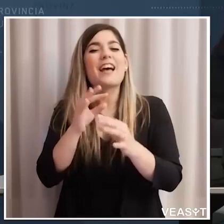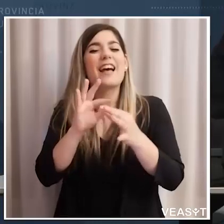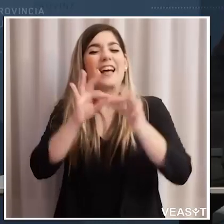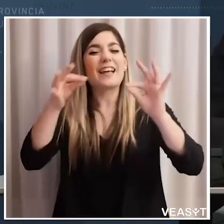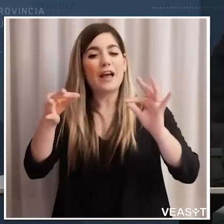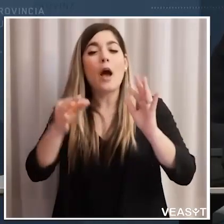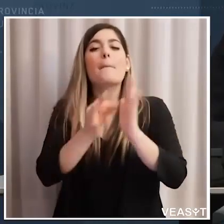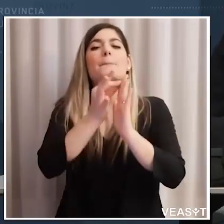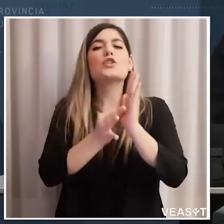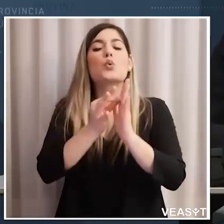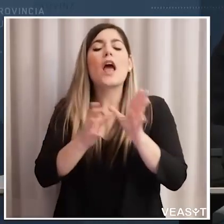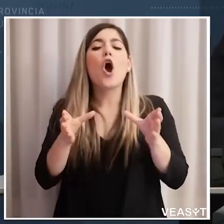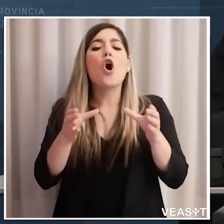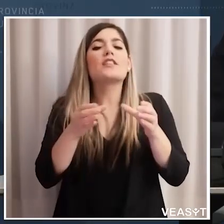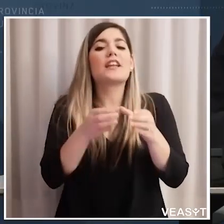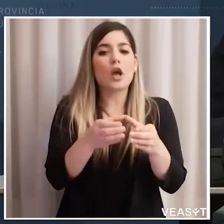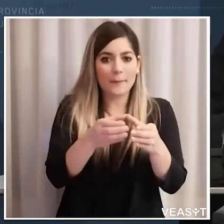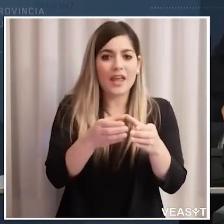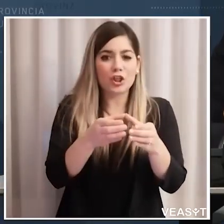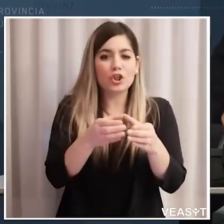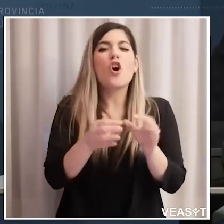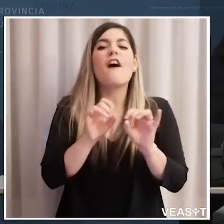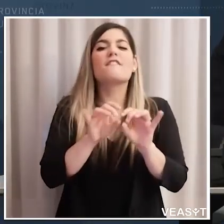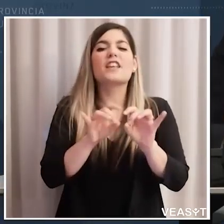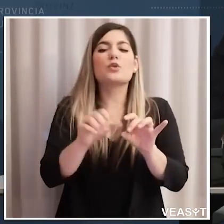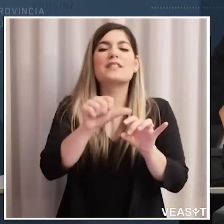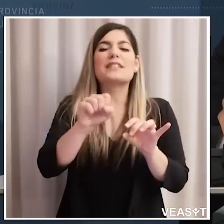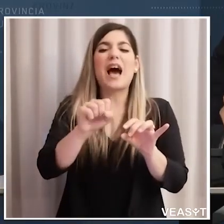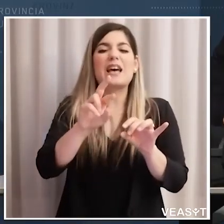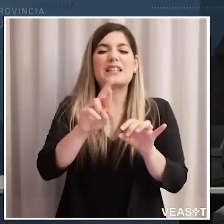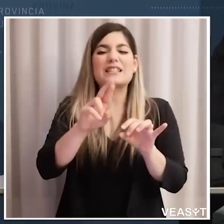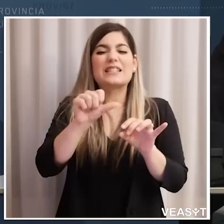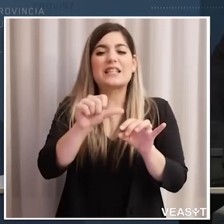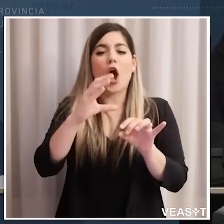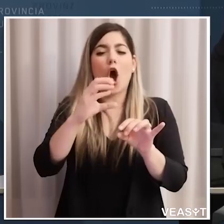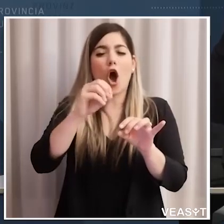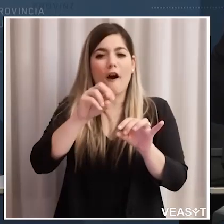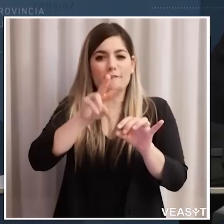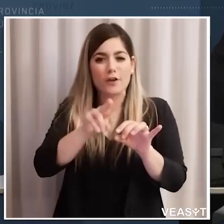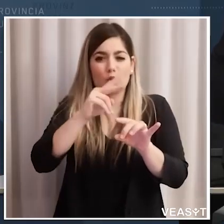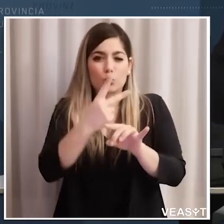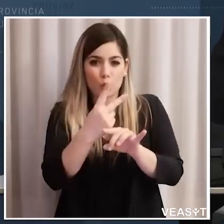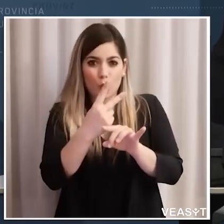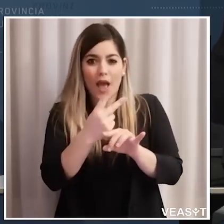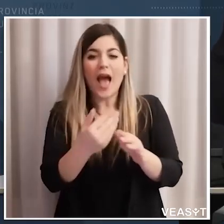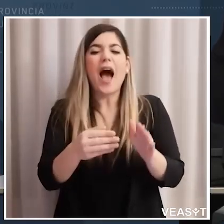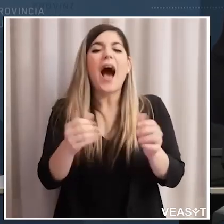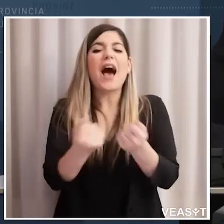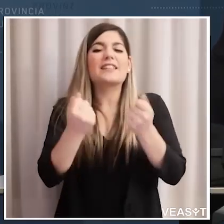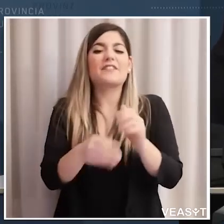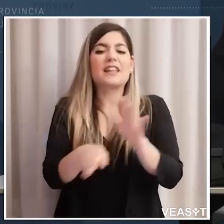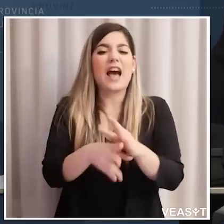di contenimento della diffusione del virus SARS-CoV-2 nella fase di ripresa dell'attività». Quindi ogni punto